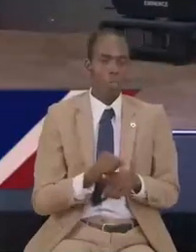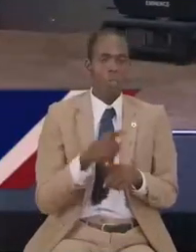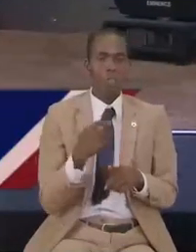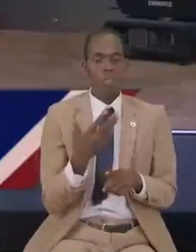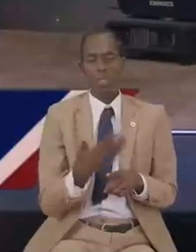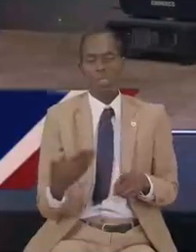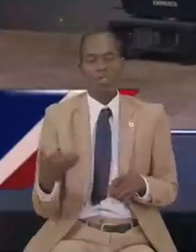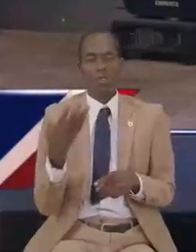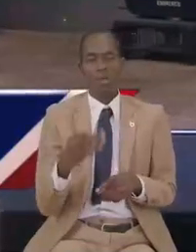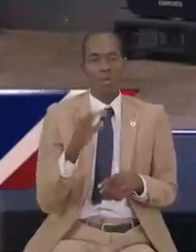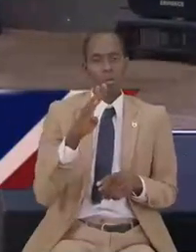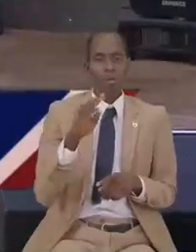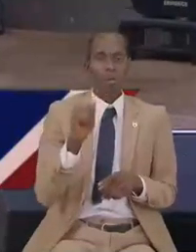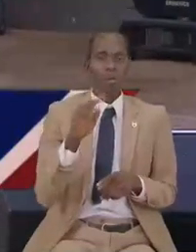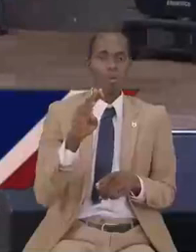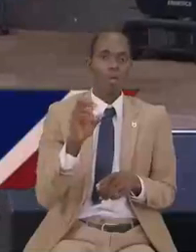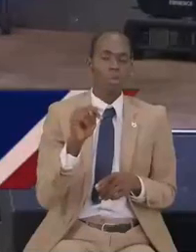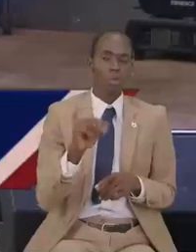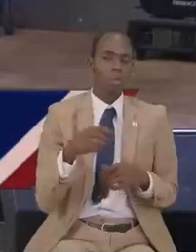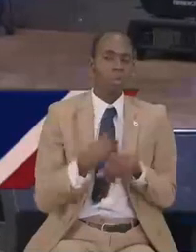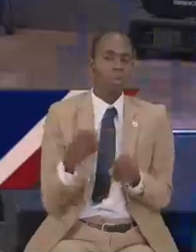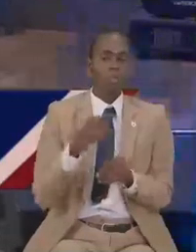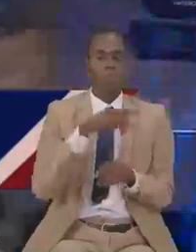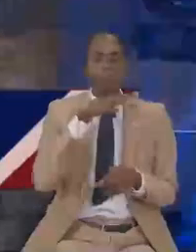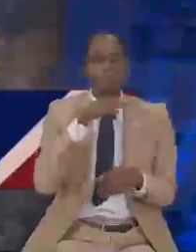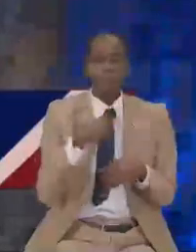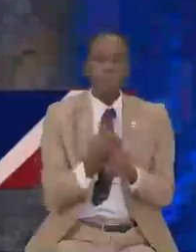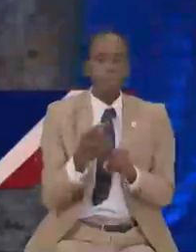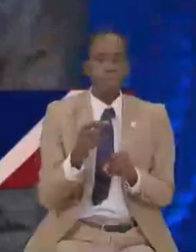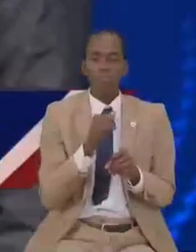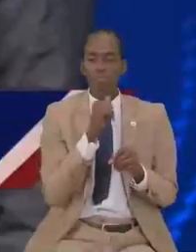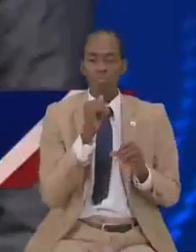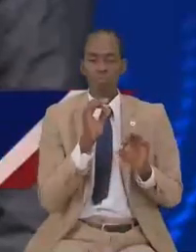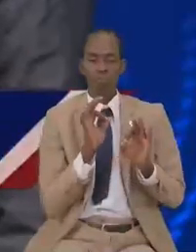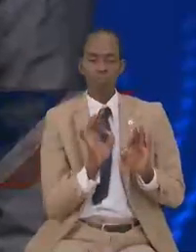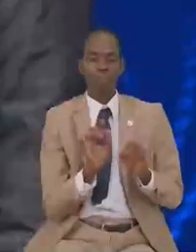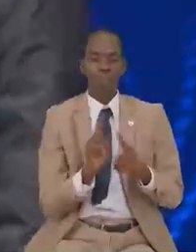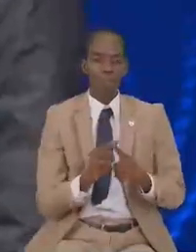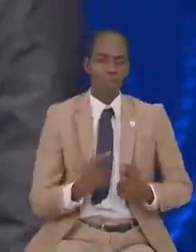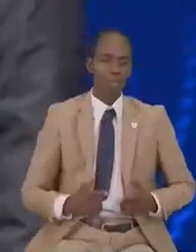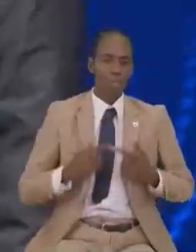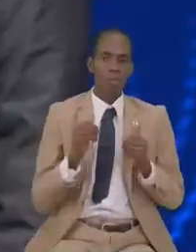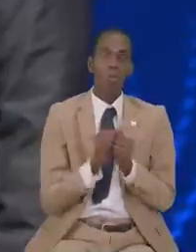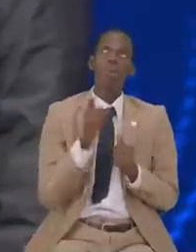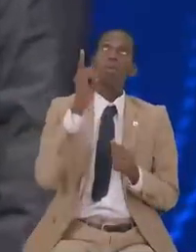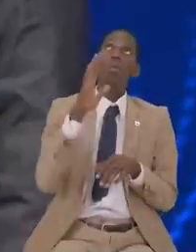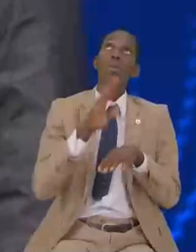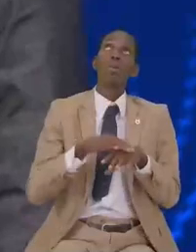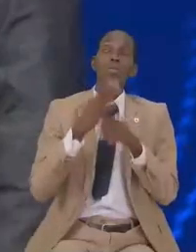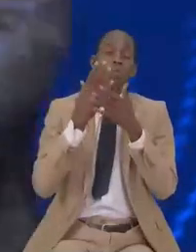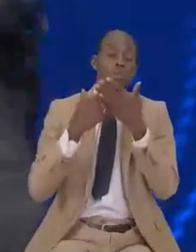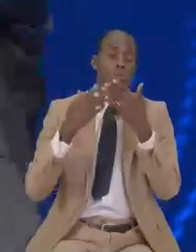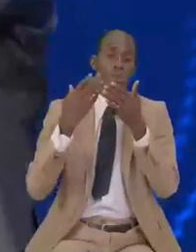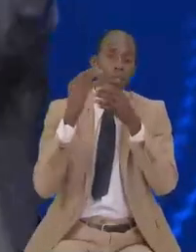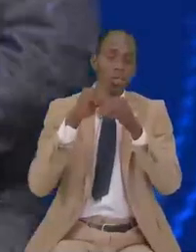de Babylone, qu'ils soient corrompus, qu'ils soient disqualifiés de vivre avec Dieu sur terre,